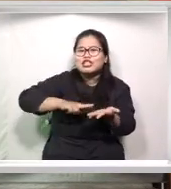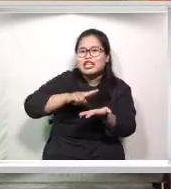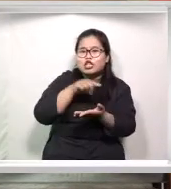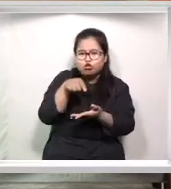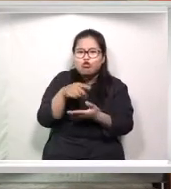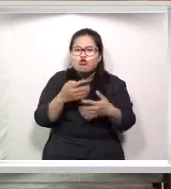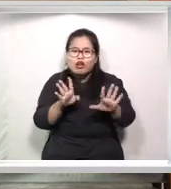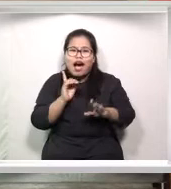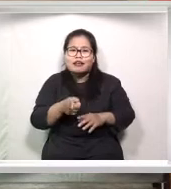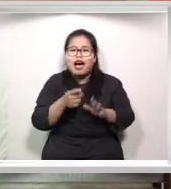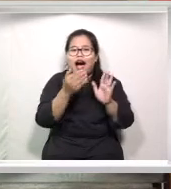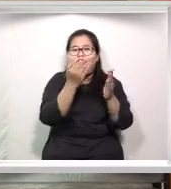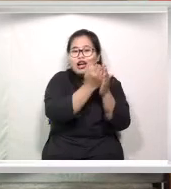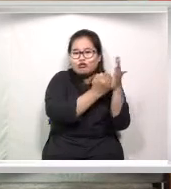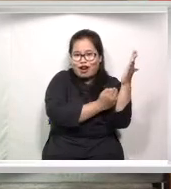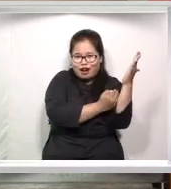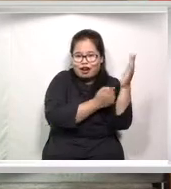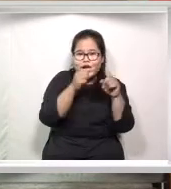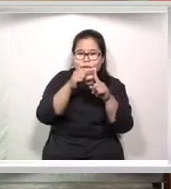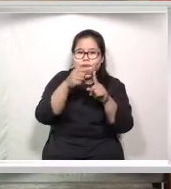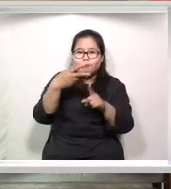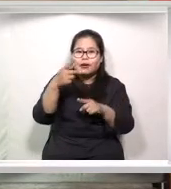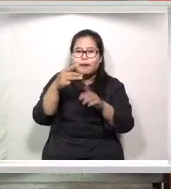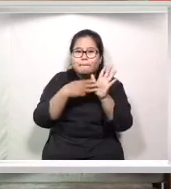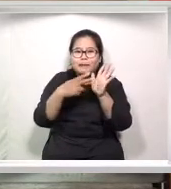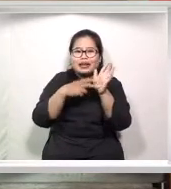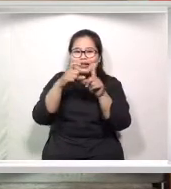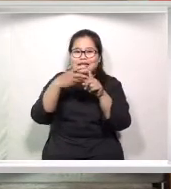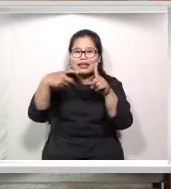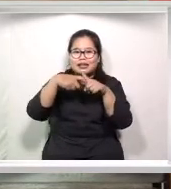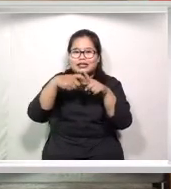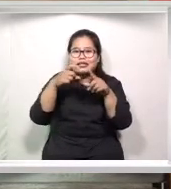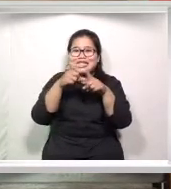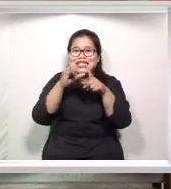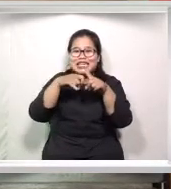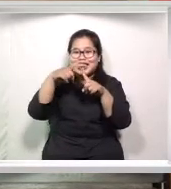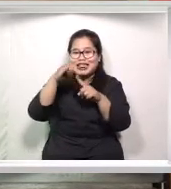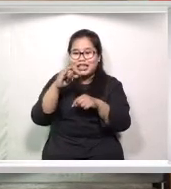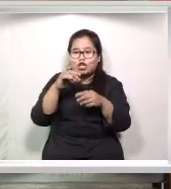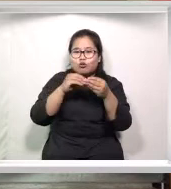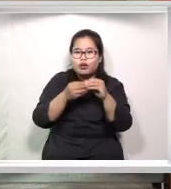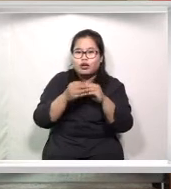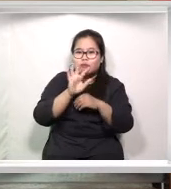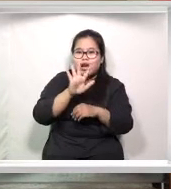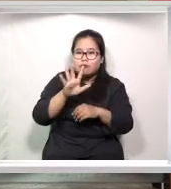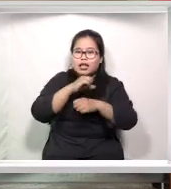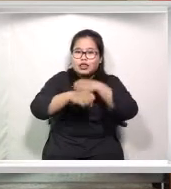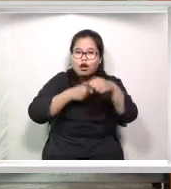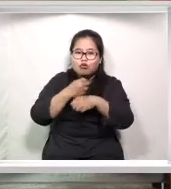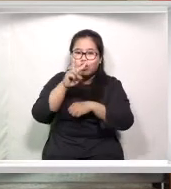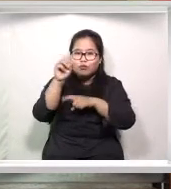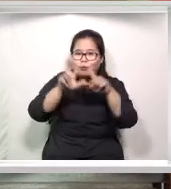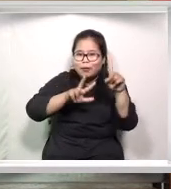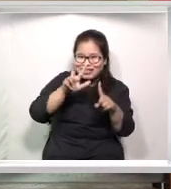diatur di dalam Permen Restrikdikti nomor 55 tahun 2018. Dalam